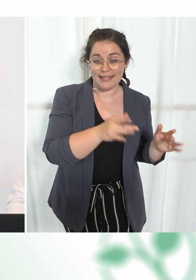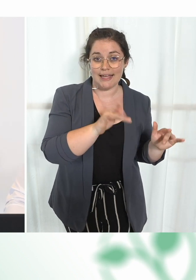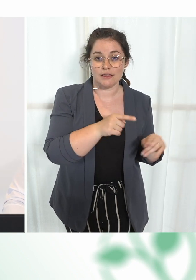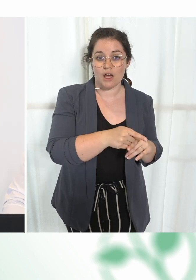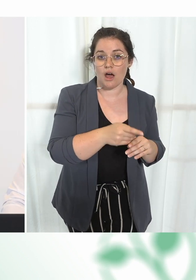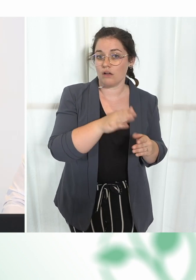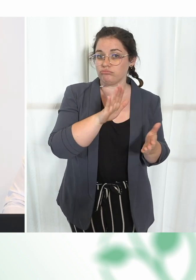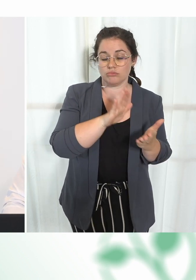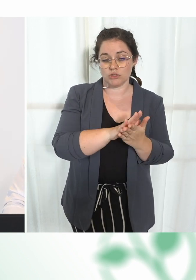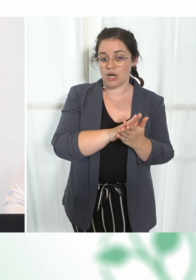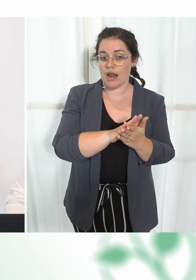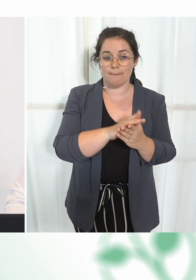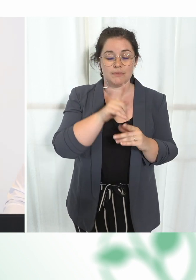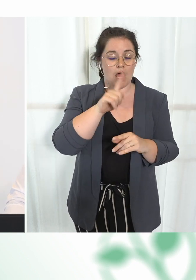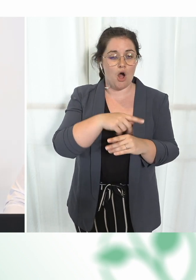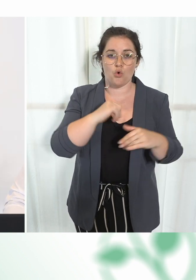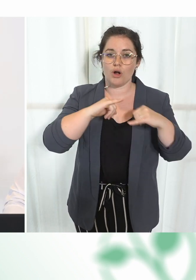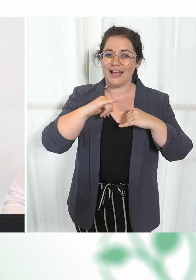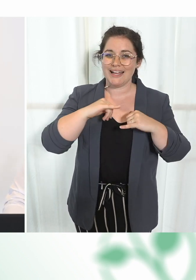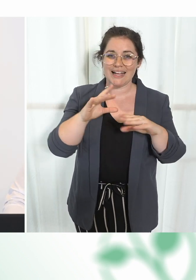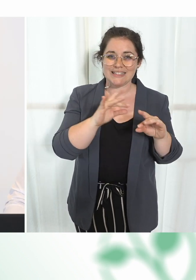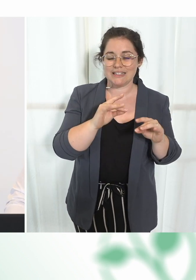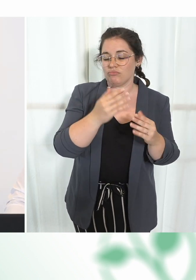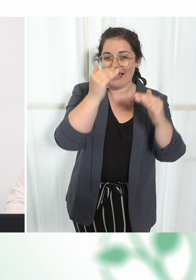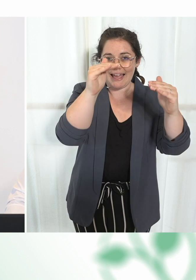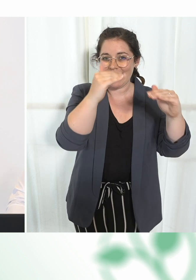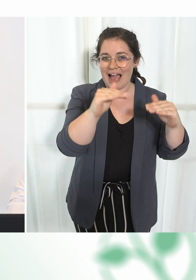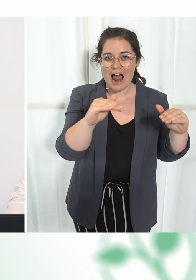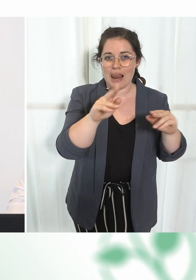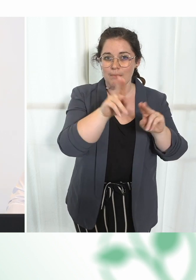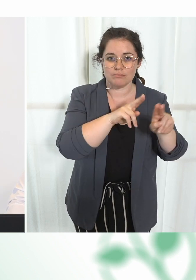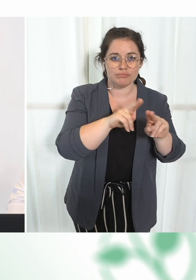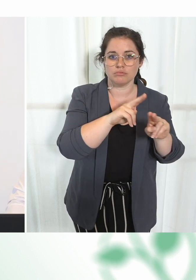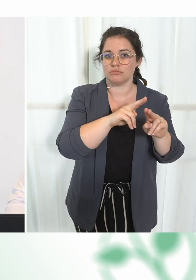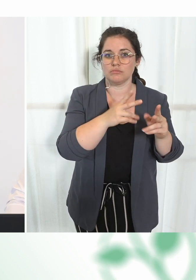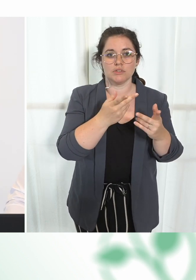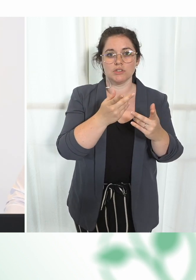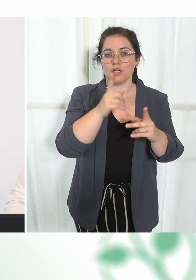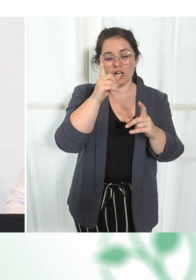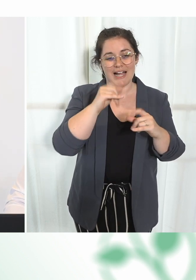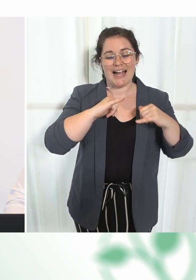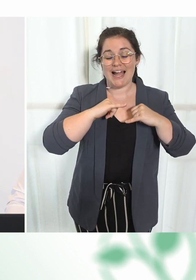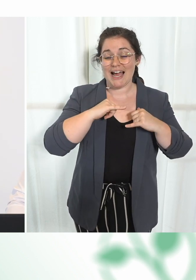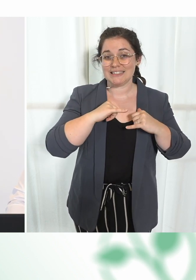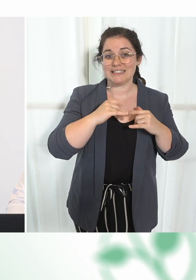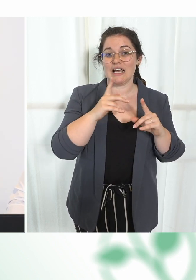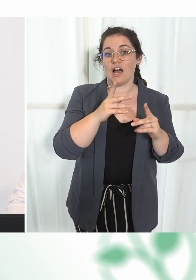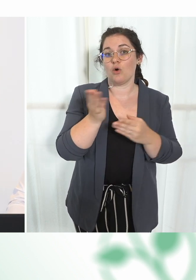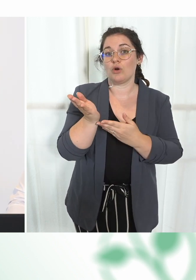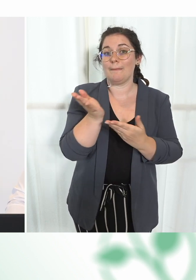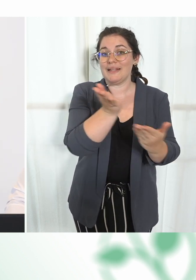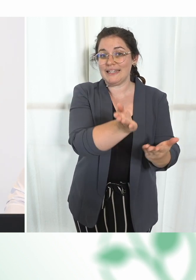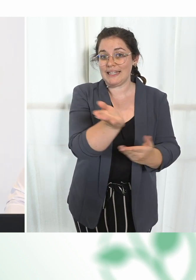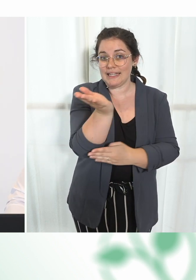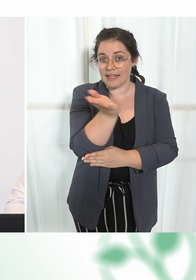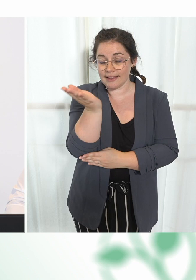funktioniert auch von also Regalbetreuung startet man mit Kassatätigkeit, Bedientheckenbereich, der